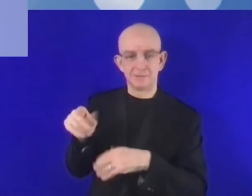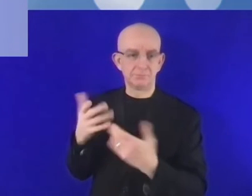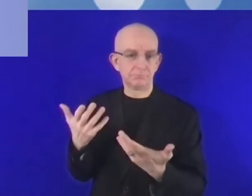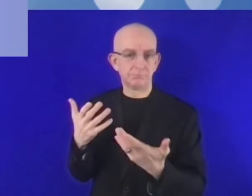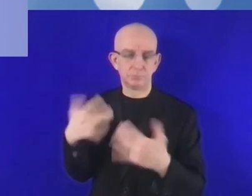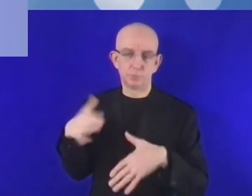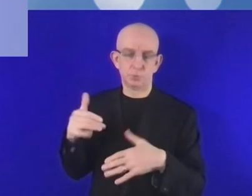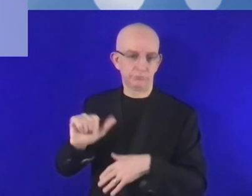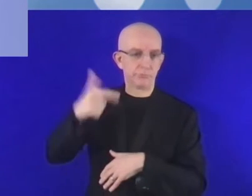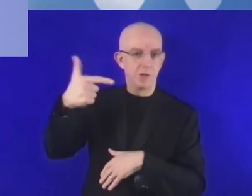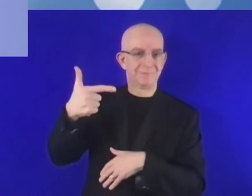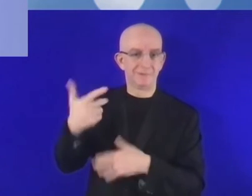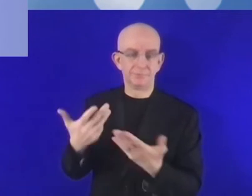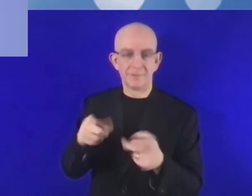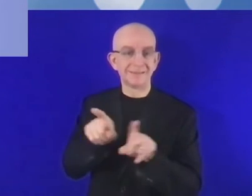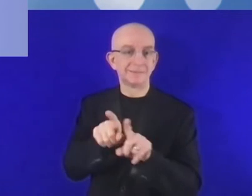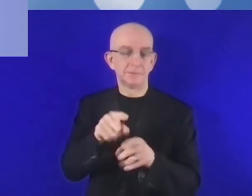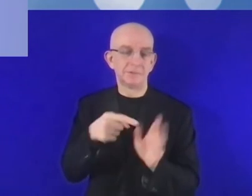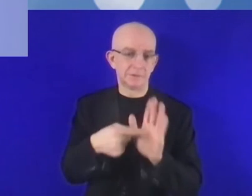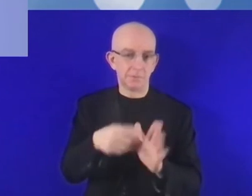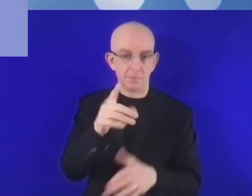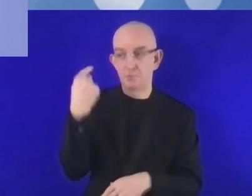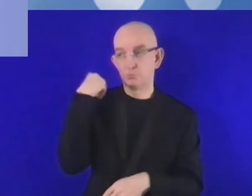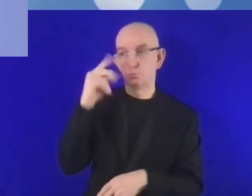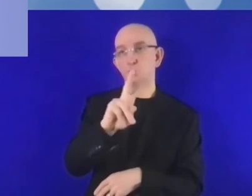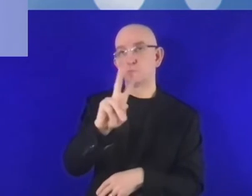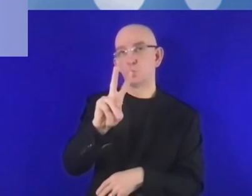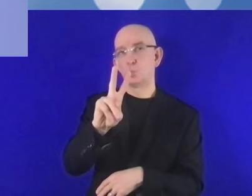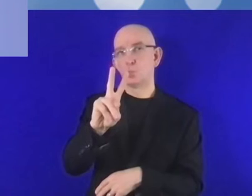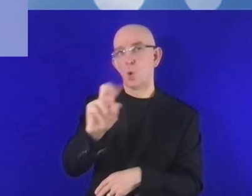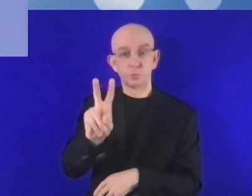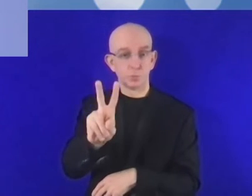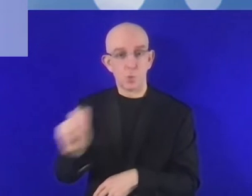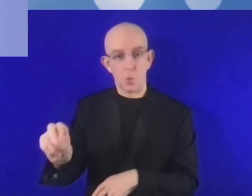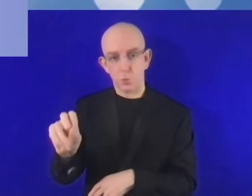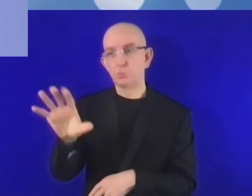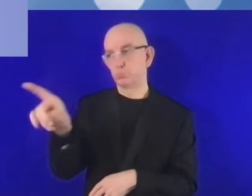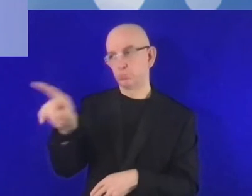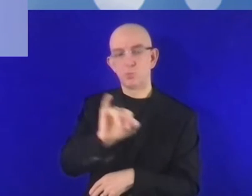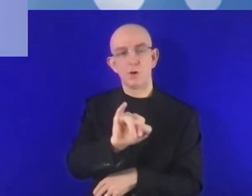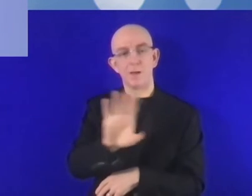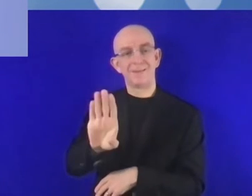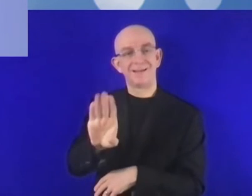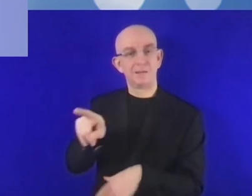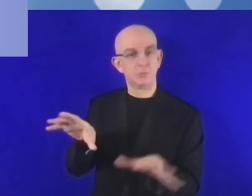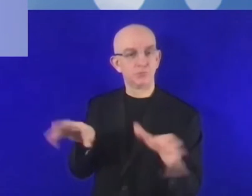консультационной поддержки. Малые и средние предприятия – это для нас самый важный приоритет.